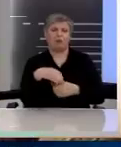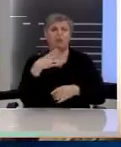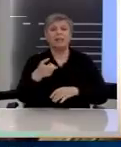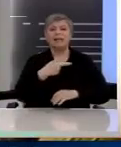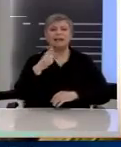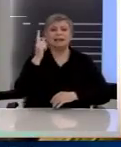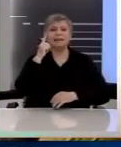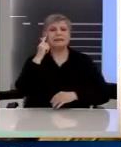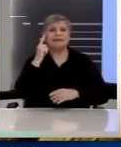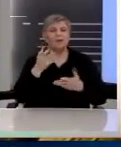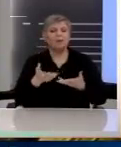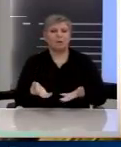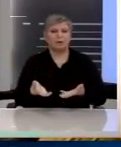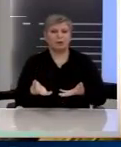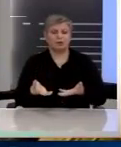Και νομίζετε